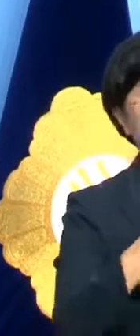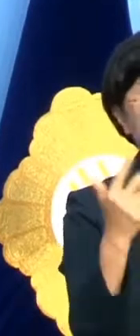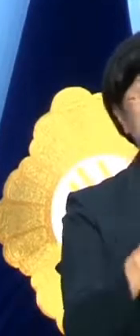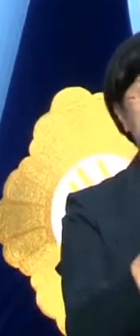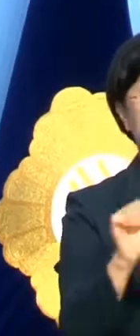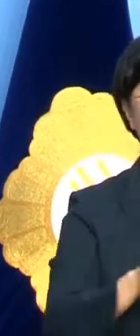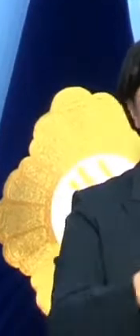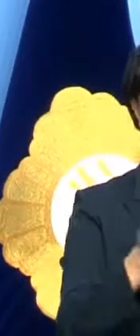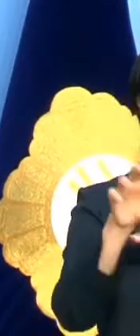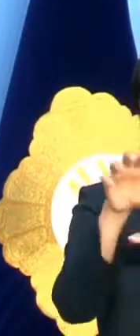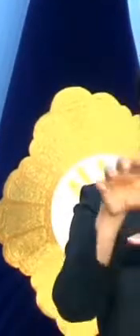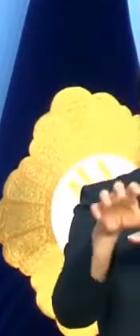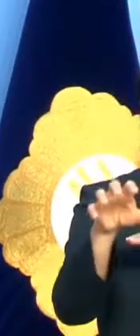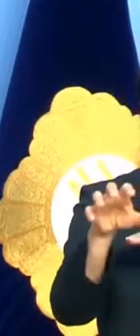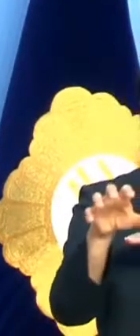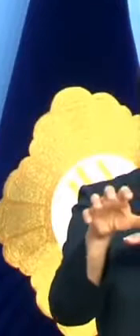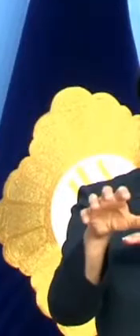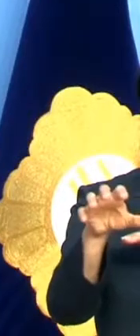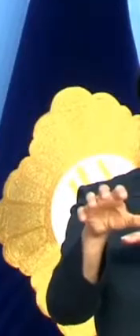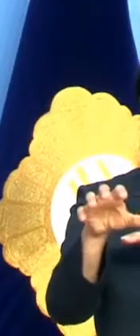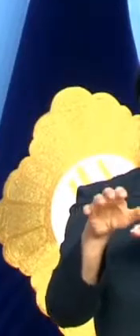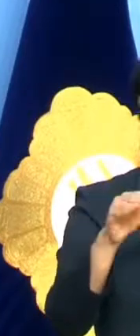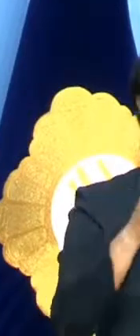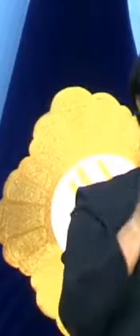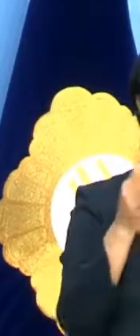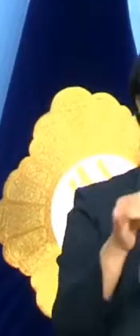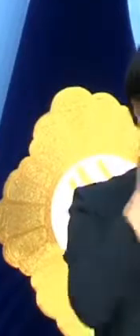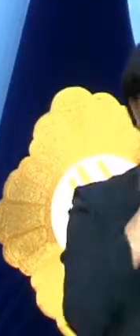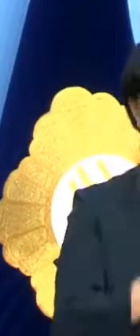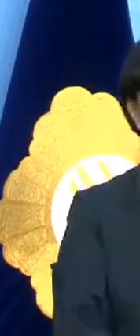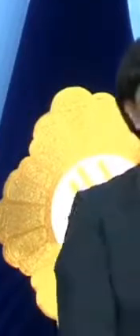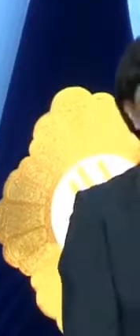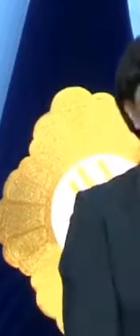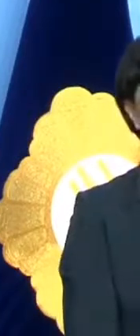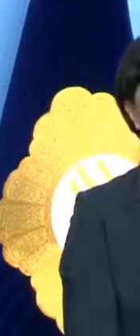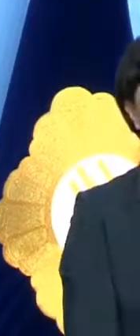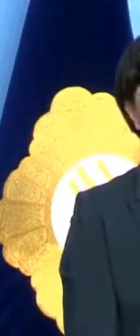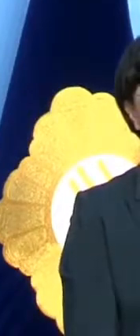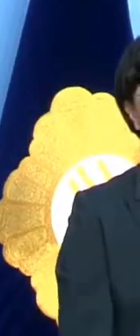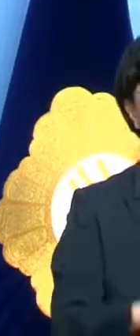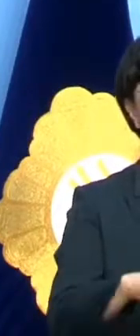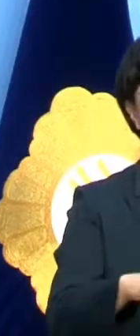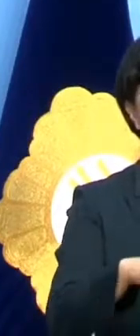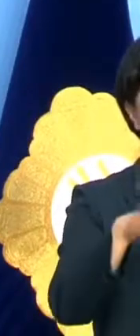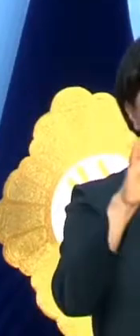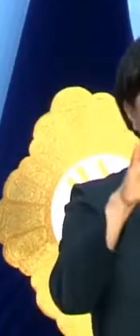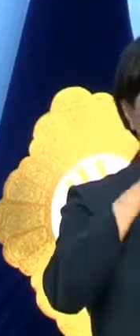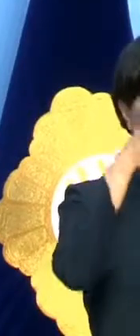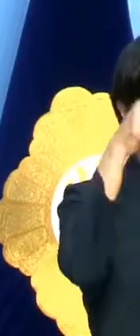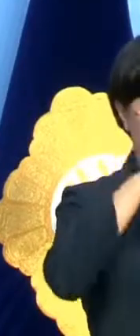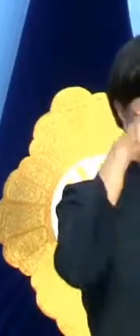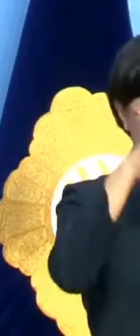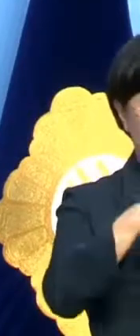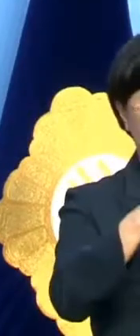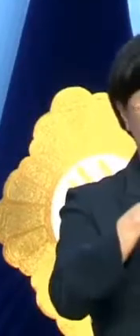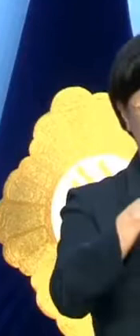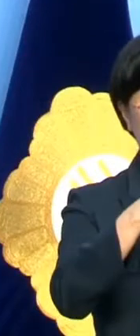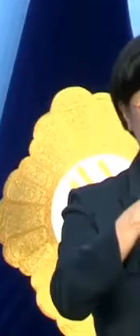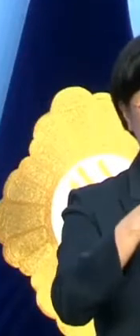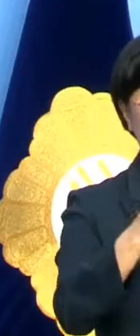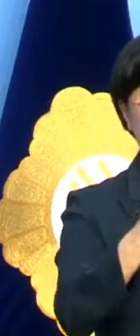일은 이재민이 발생 했습니다 먼저 이번 폭우로 소중한